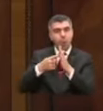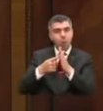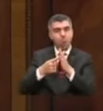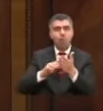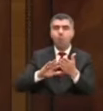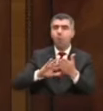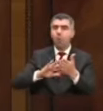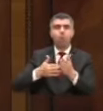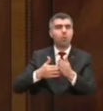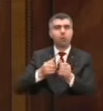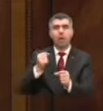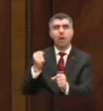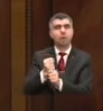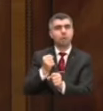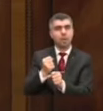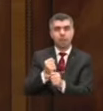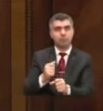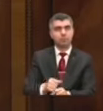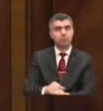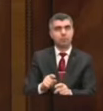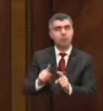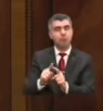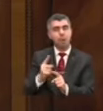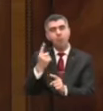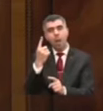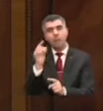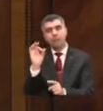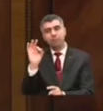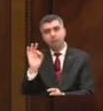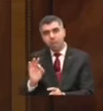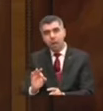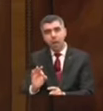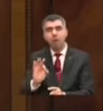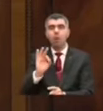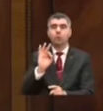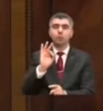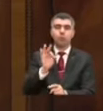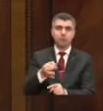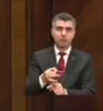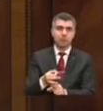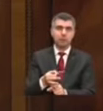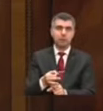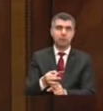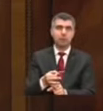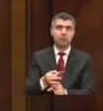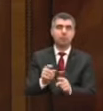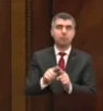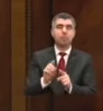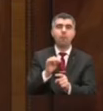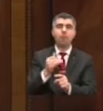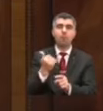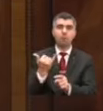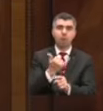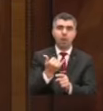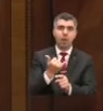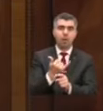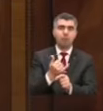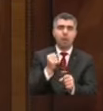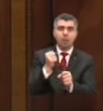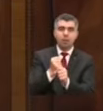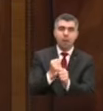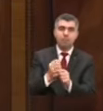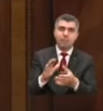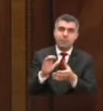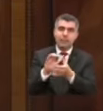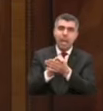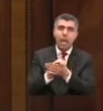كلنا ساهمنا فيها باقي نقص تقول لي 1% كما قالوا الاخوان واحد المناطق نمشيو ليها انا متفق معاك هذا عمل خصنا نتعاونوا